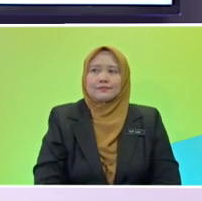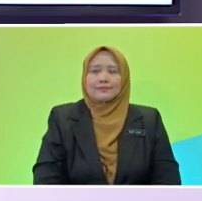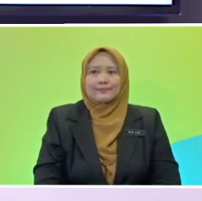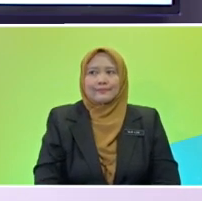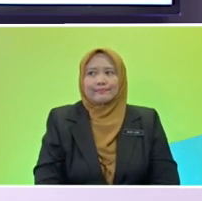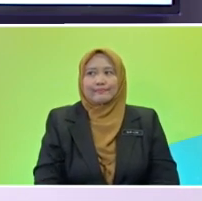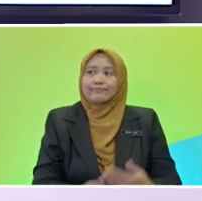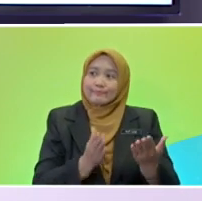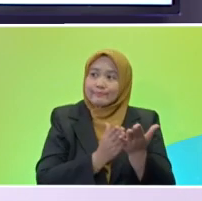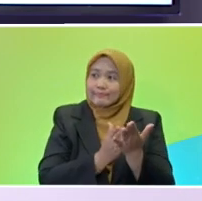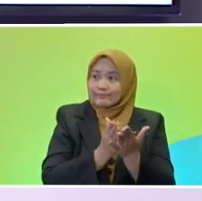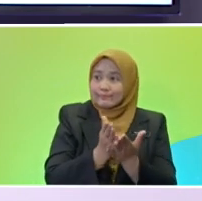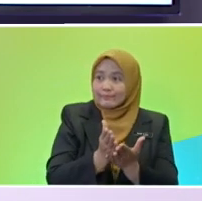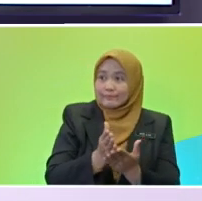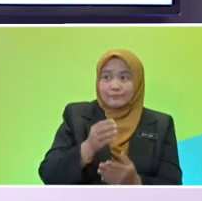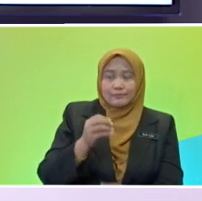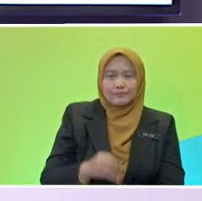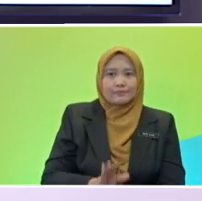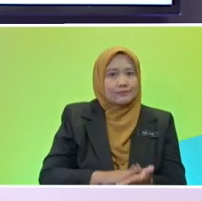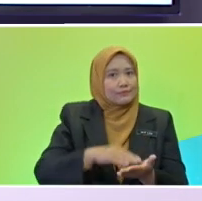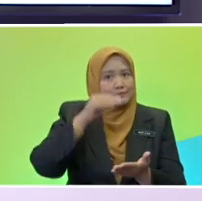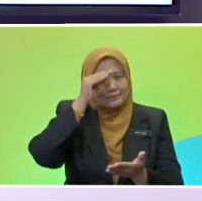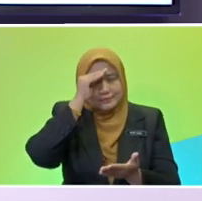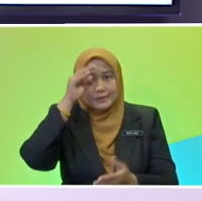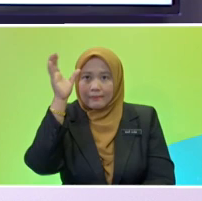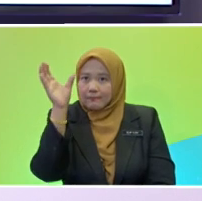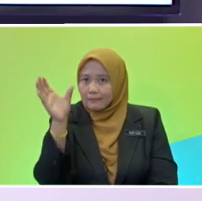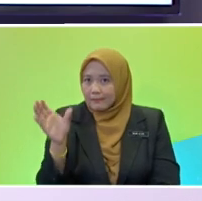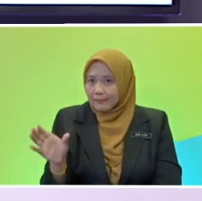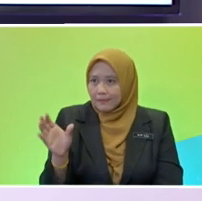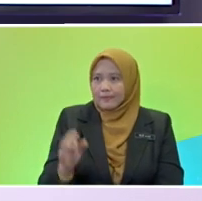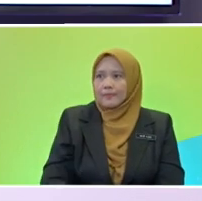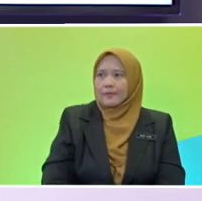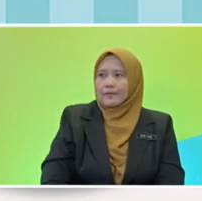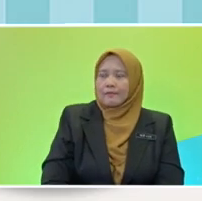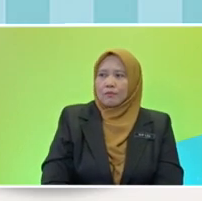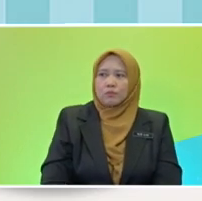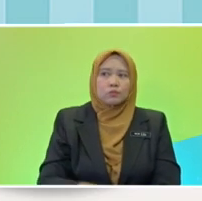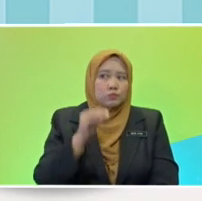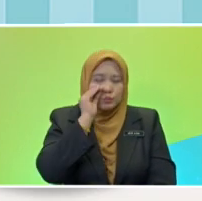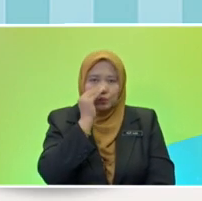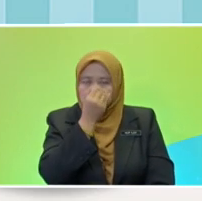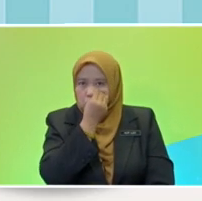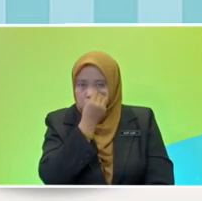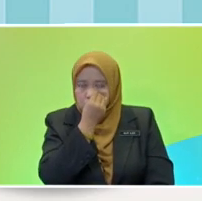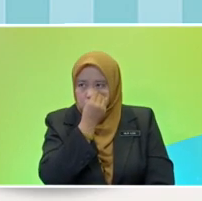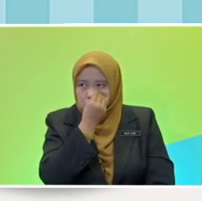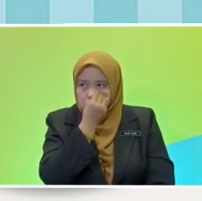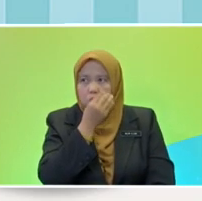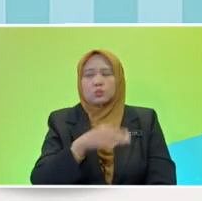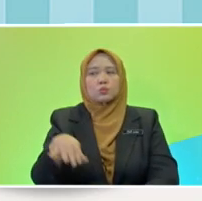seterusnya kita nak belajar berkenaan tentang Batam pokok bunga dan pokok